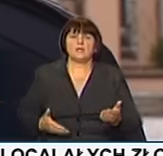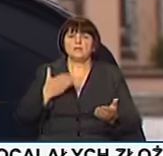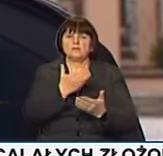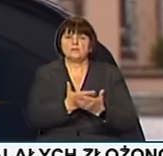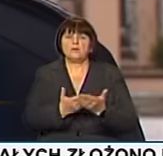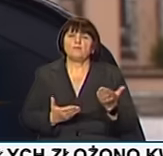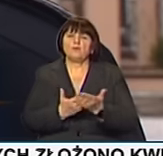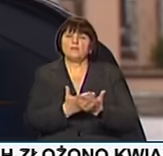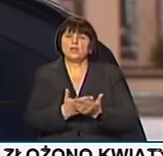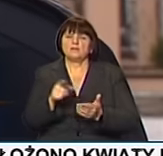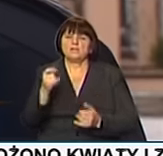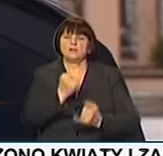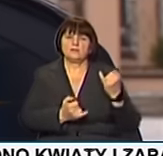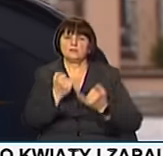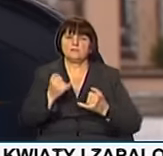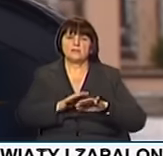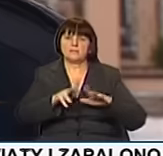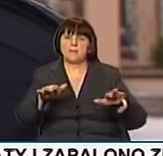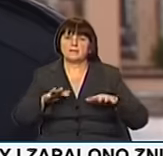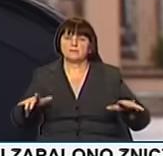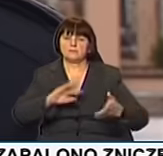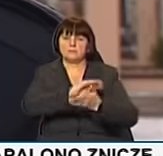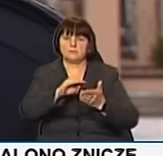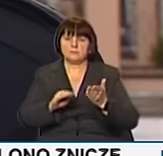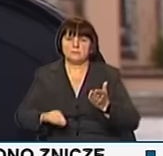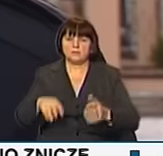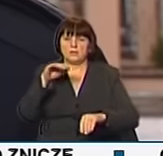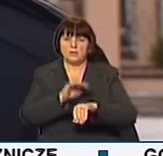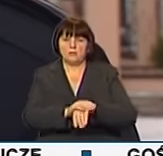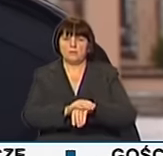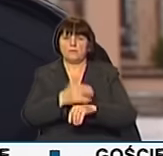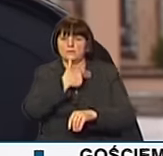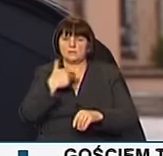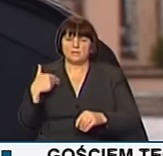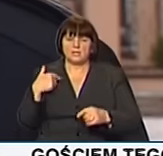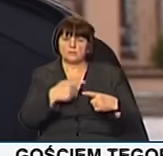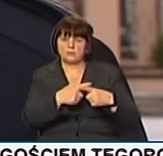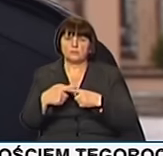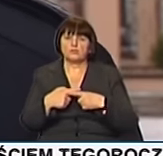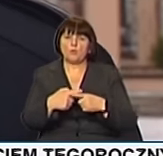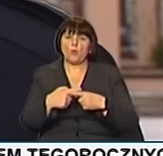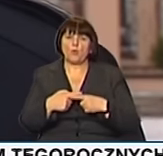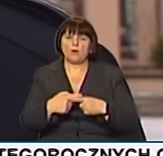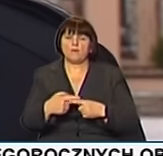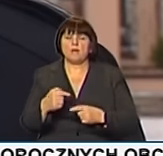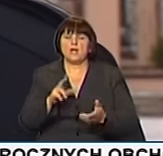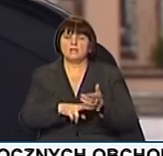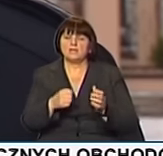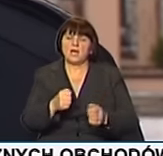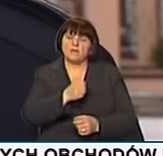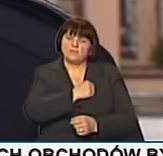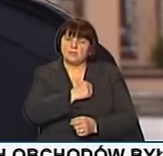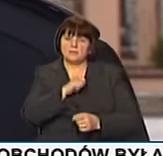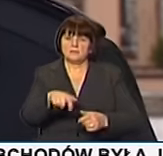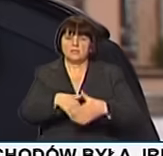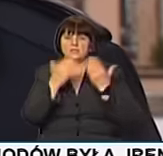wniosek o imprezę masową ma podpisaną umowę z naszą spółką na wynajem tego obiektu na